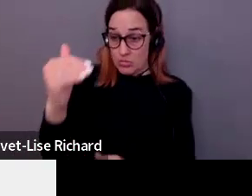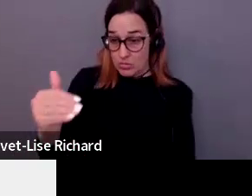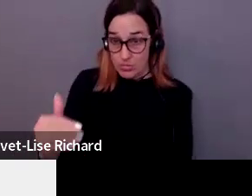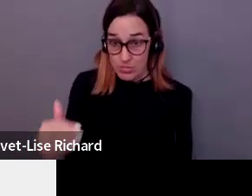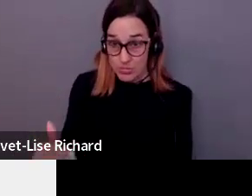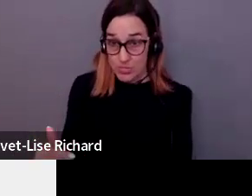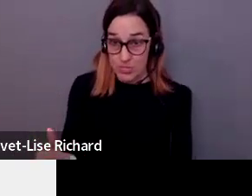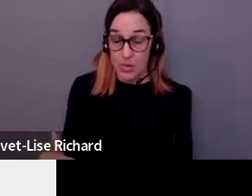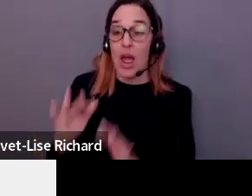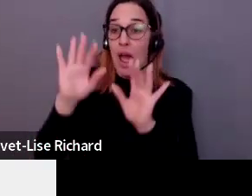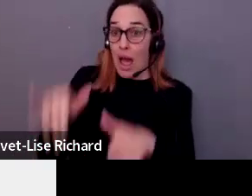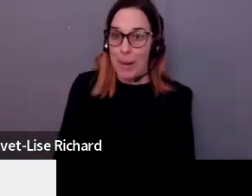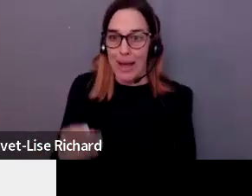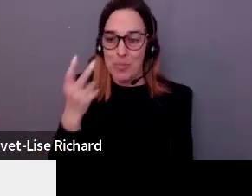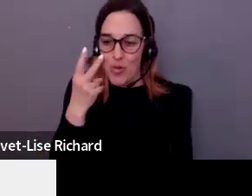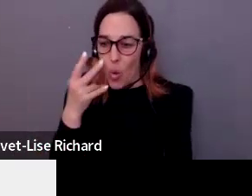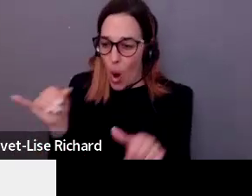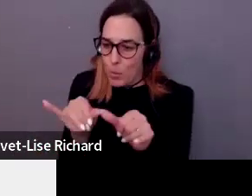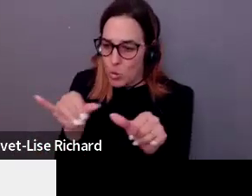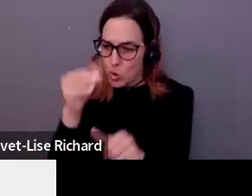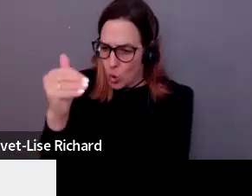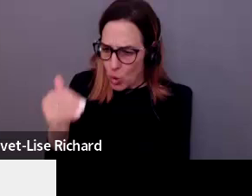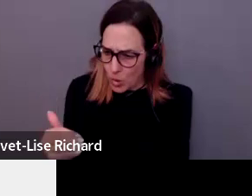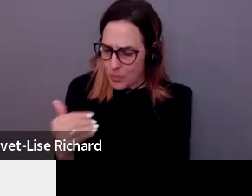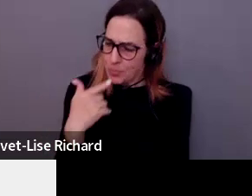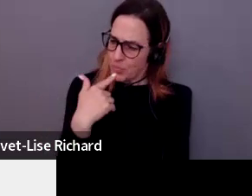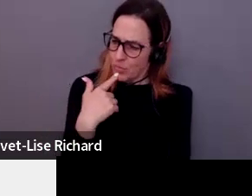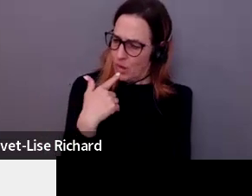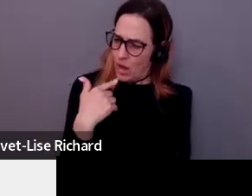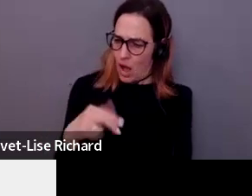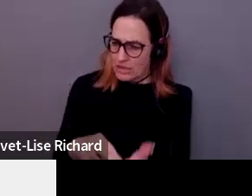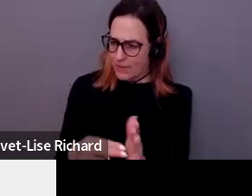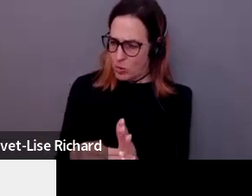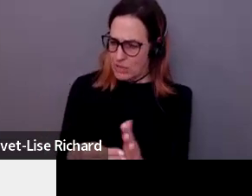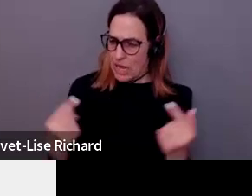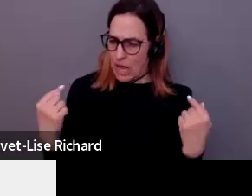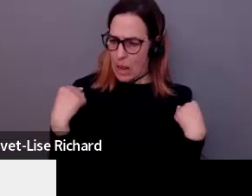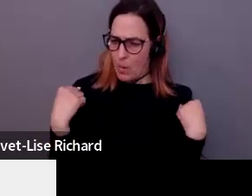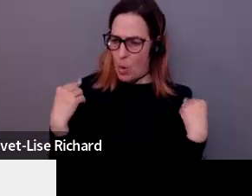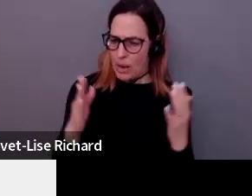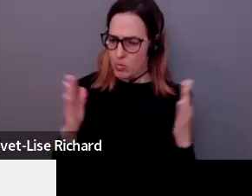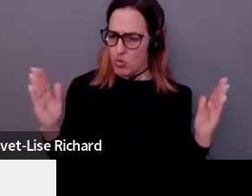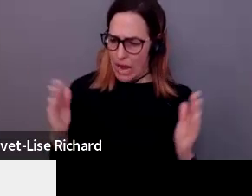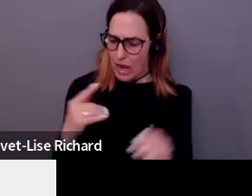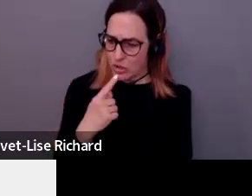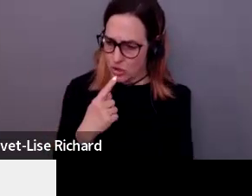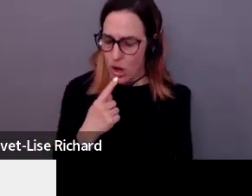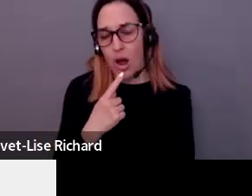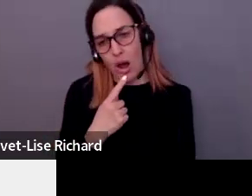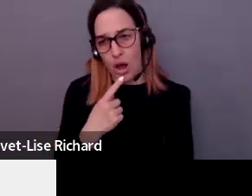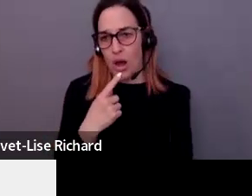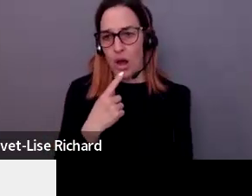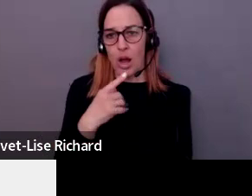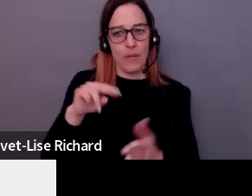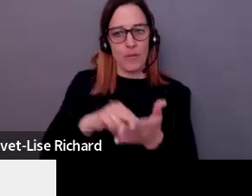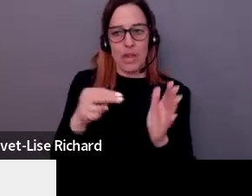vous allez être capable de voir votre mesure puis de dire, ah, mais tu sais quoi, moi, j'ai les épaules plus larges. Ah, mais tu vois, moi, finalement,